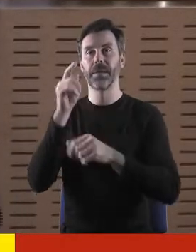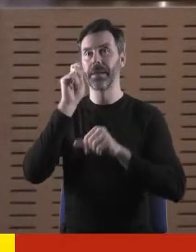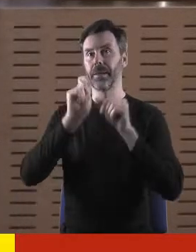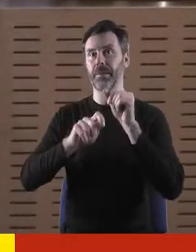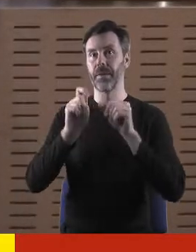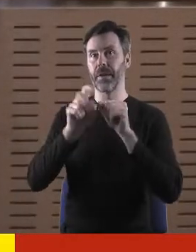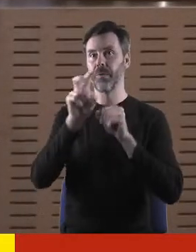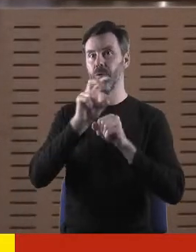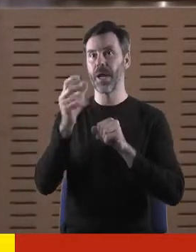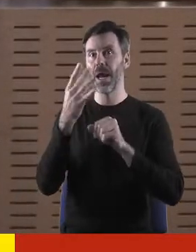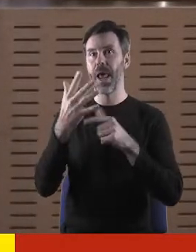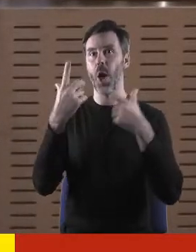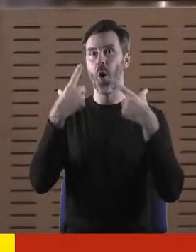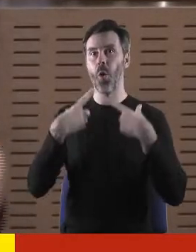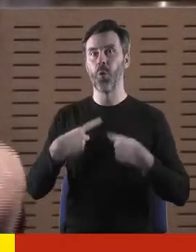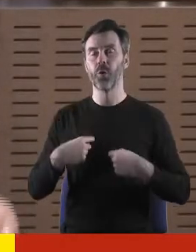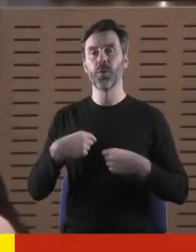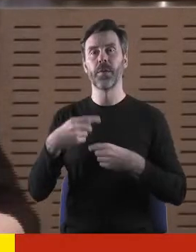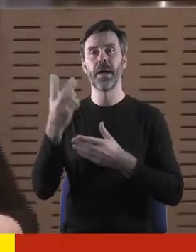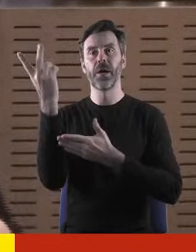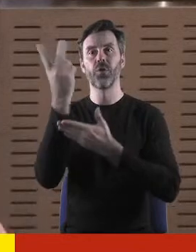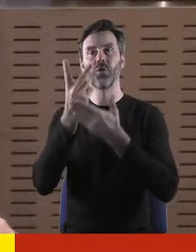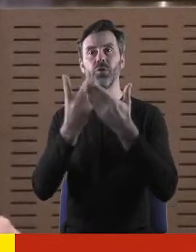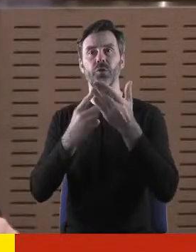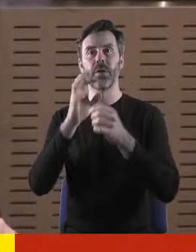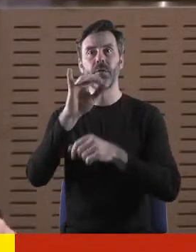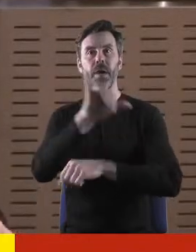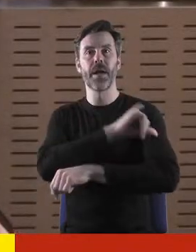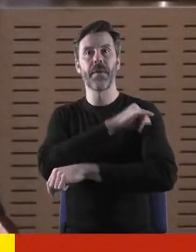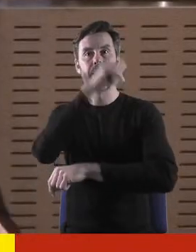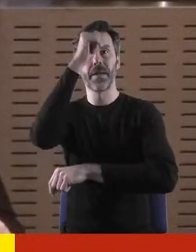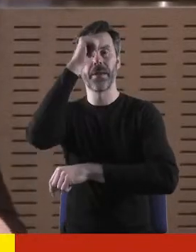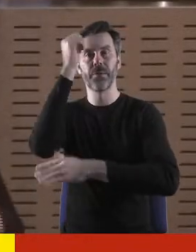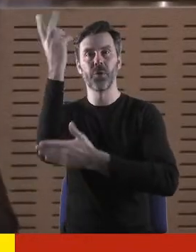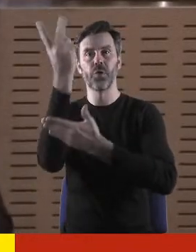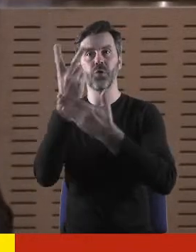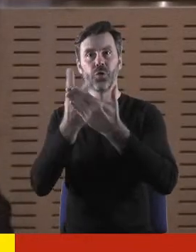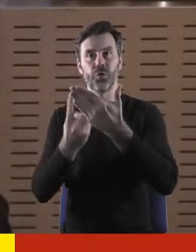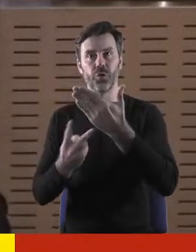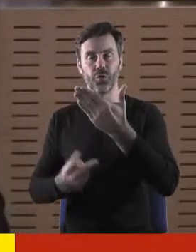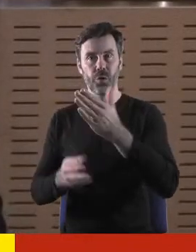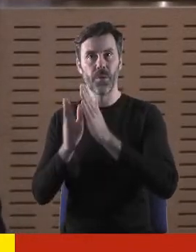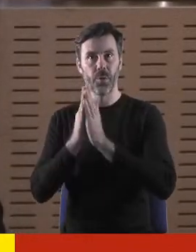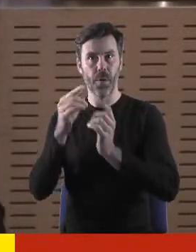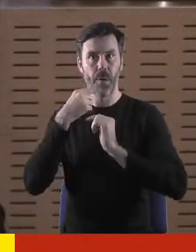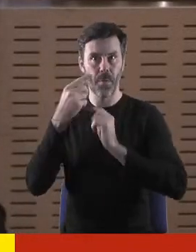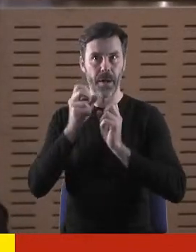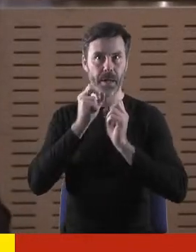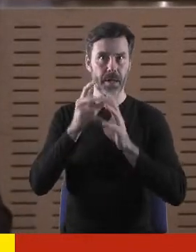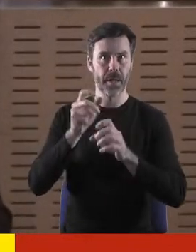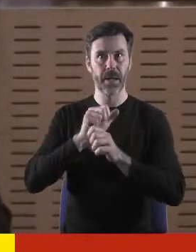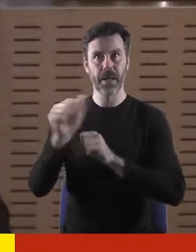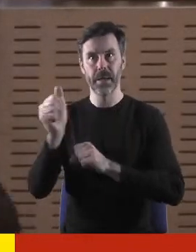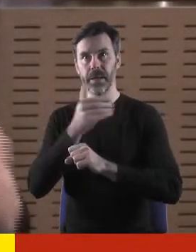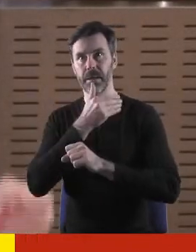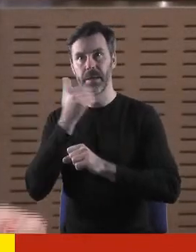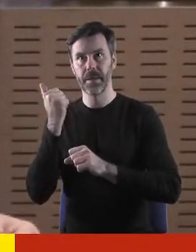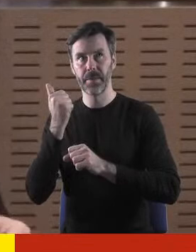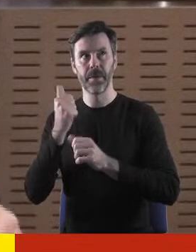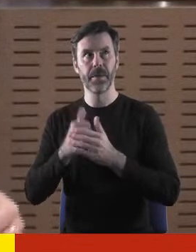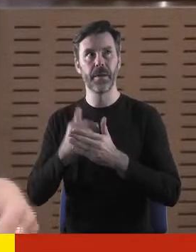czy mamy kworum. Będę wyczytywała wszystkich Państwa radnych imiennie. Proszę o potwierdzenie obecności. Oczywiście ze względu